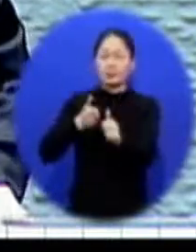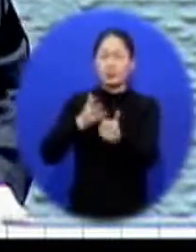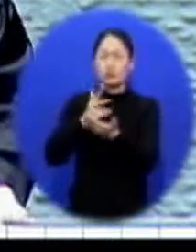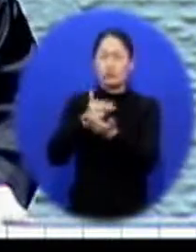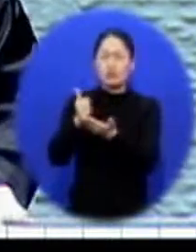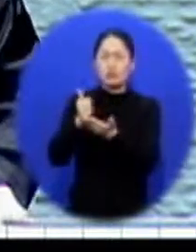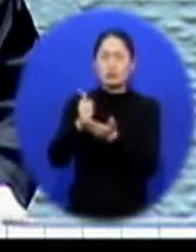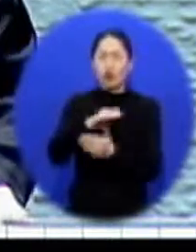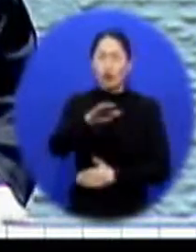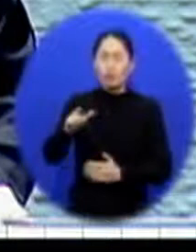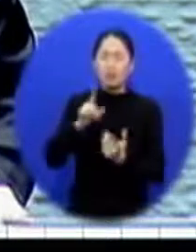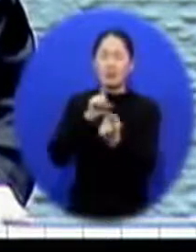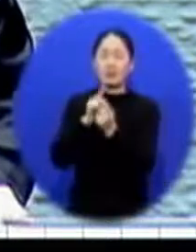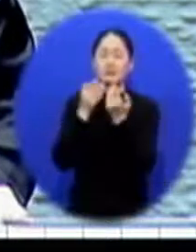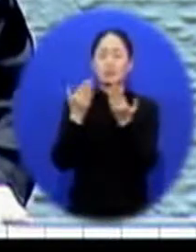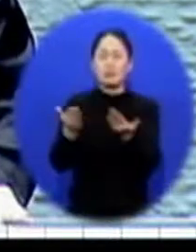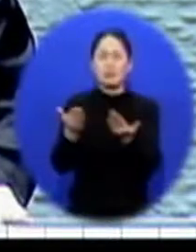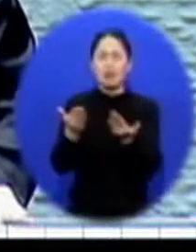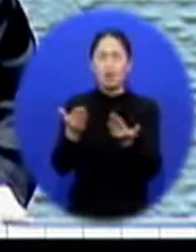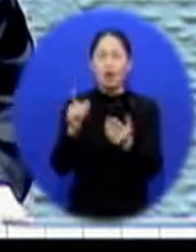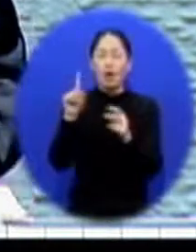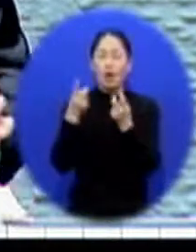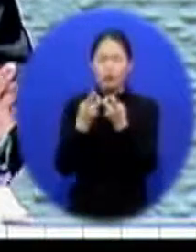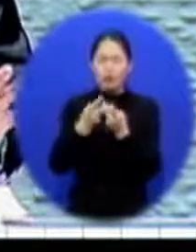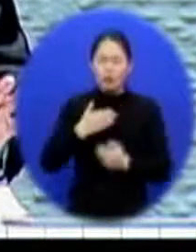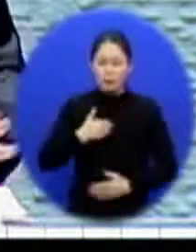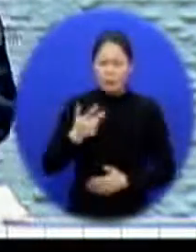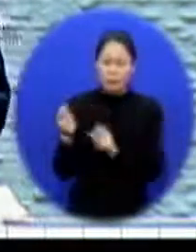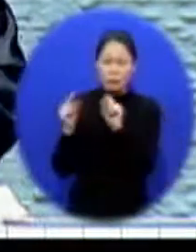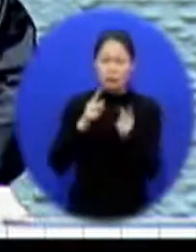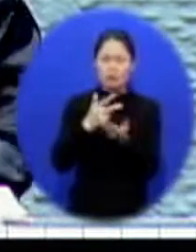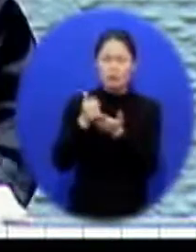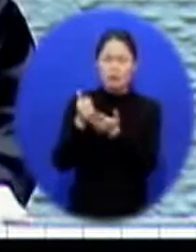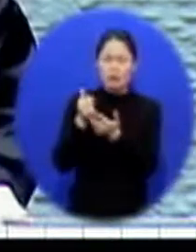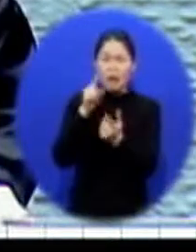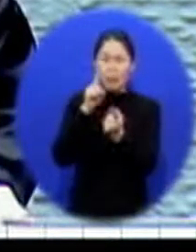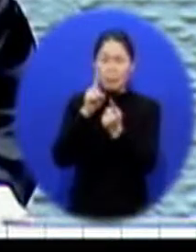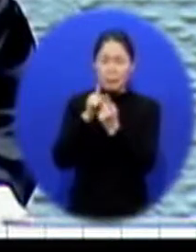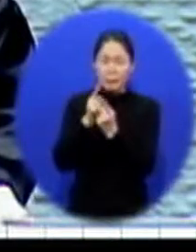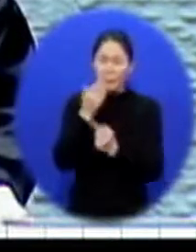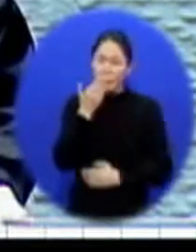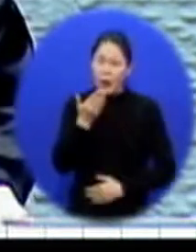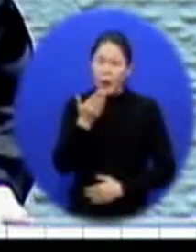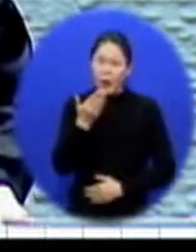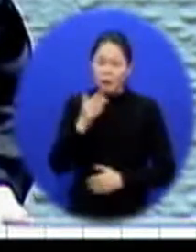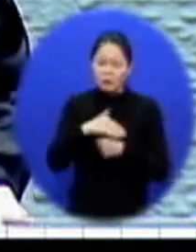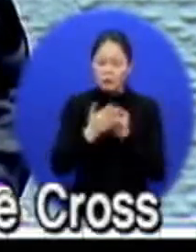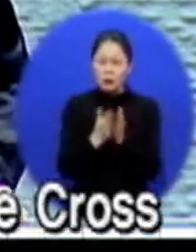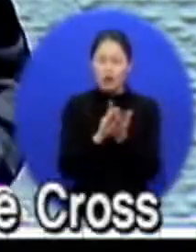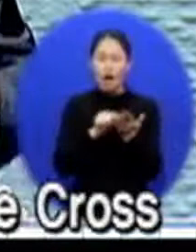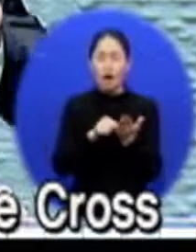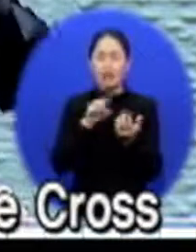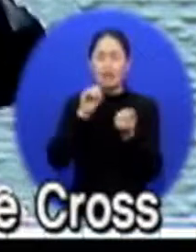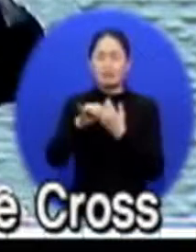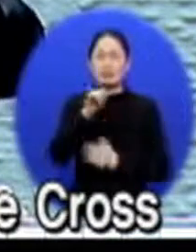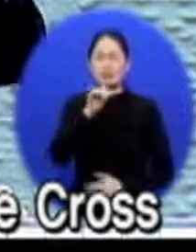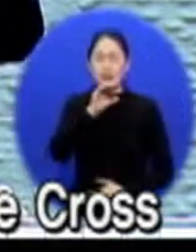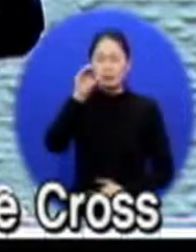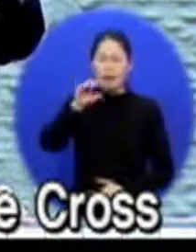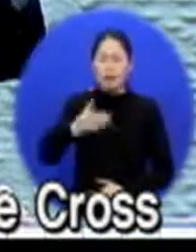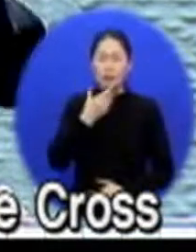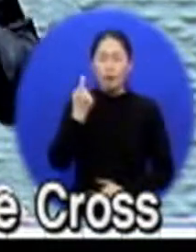주십니다 어떻게 부활의 주님을 내가 만날 수 있을까 성경이 정확한 답을 가르쳐 주고 있어요 십자가 복음은